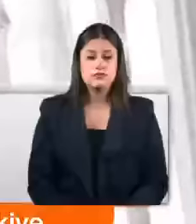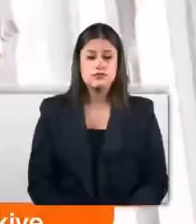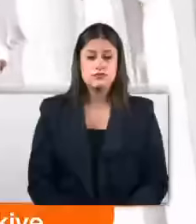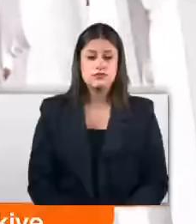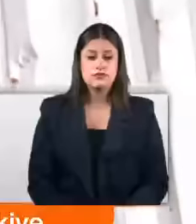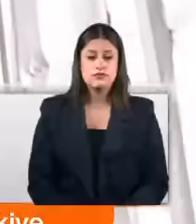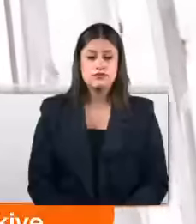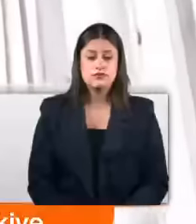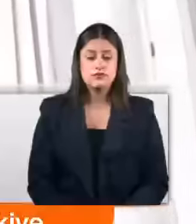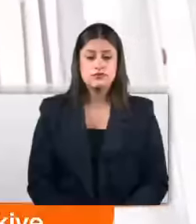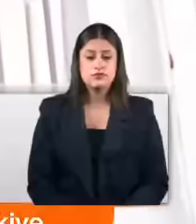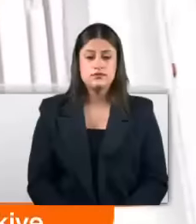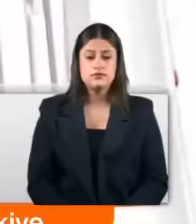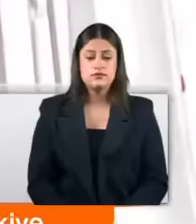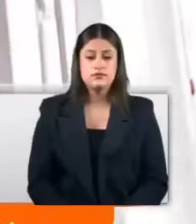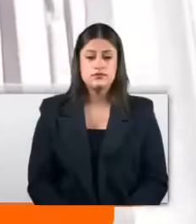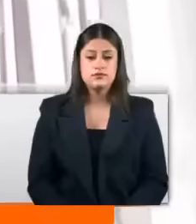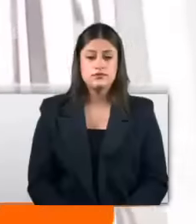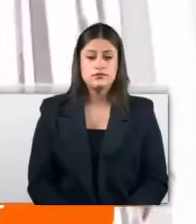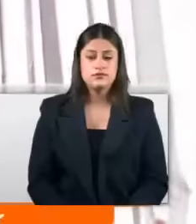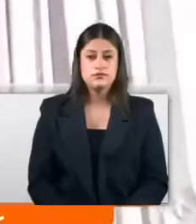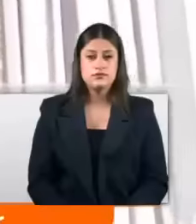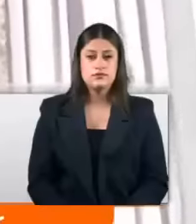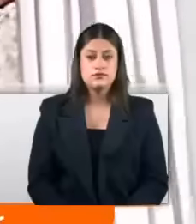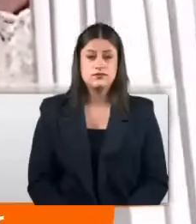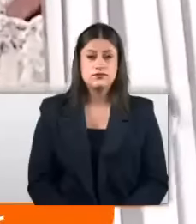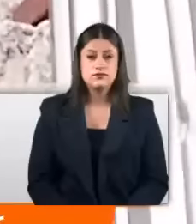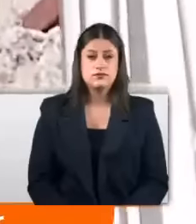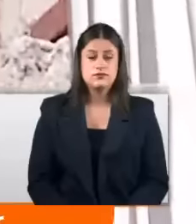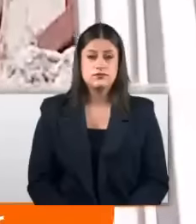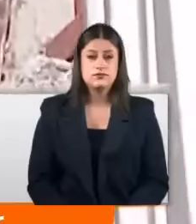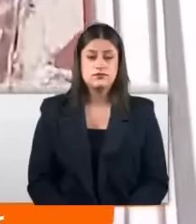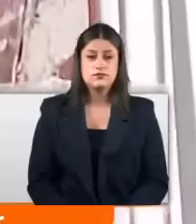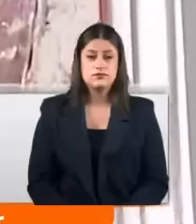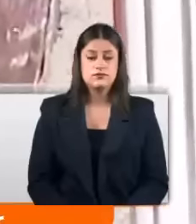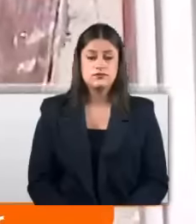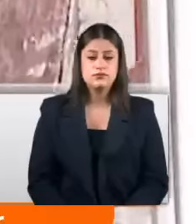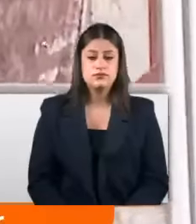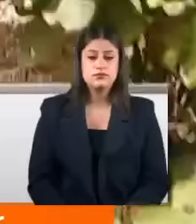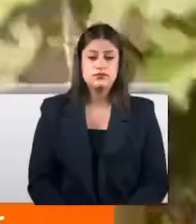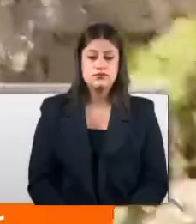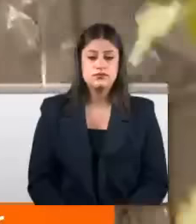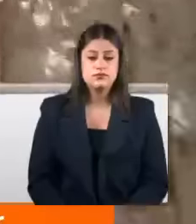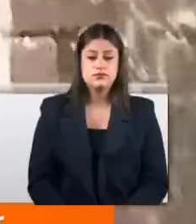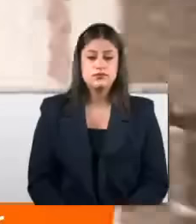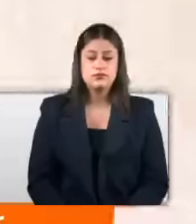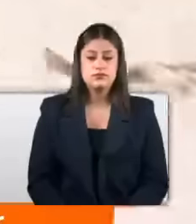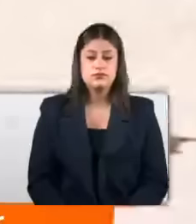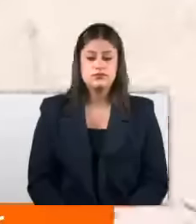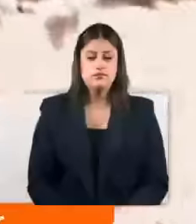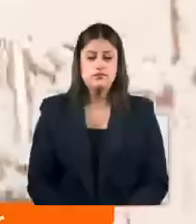Şu bölgeden çıkarken sağ bileğim burkuldu ve kolay bir kırılma değil, ameliyatla platin oldu.